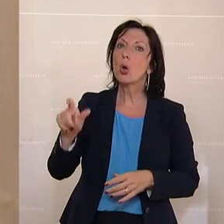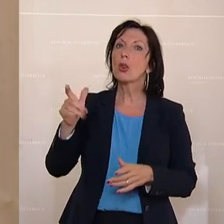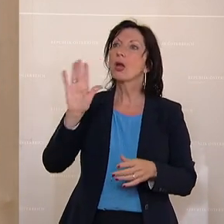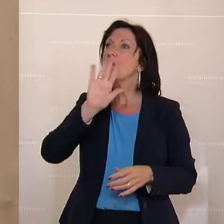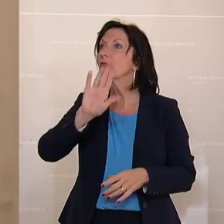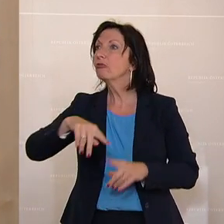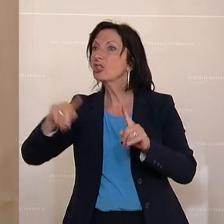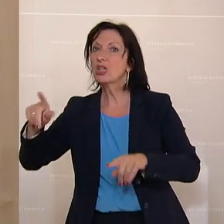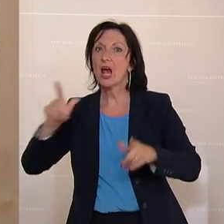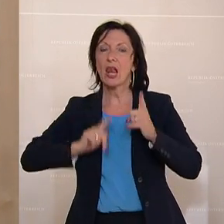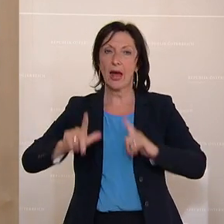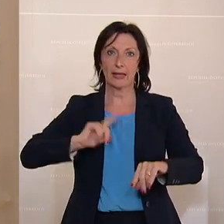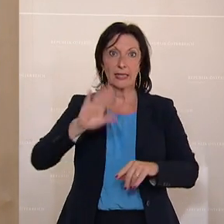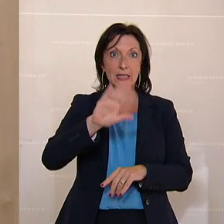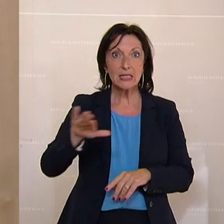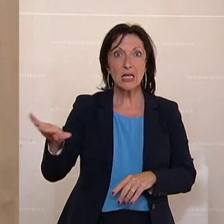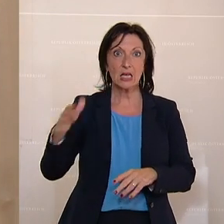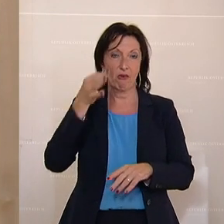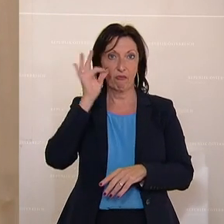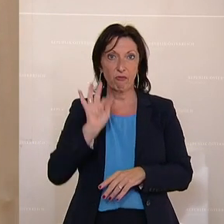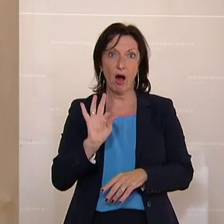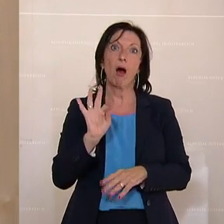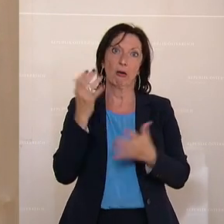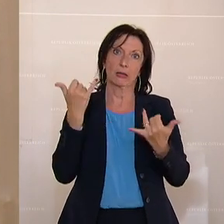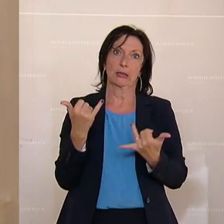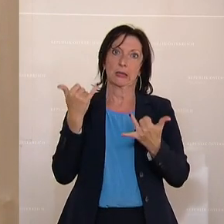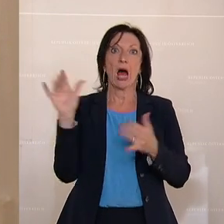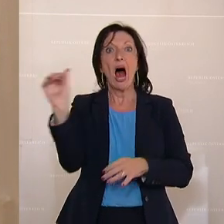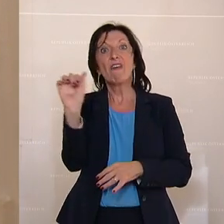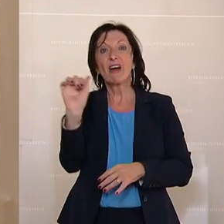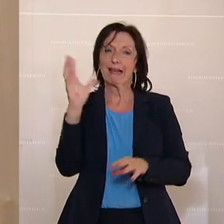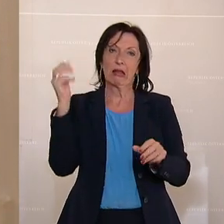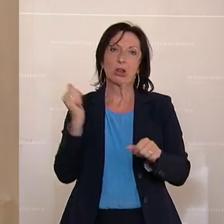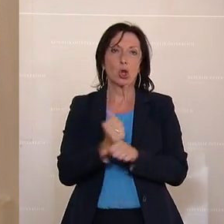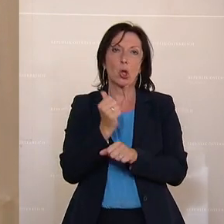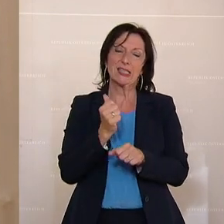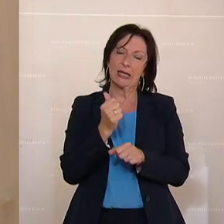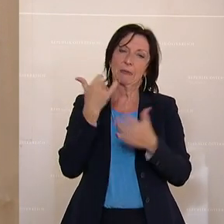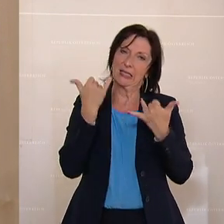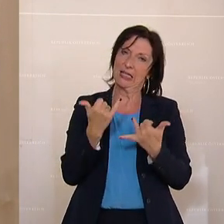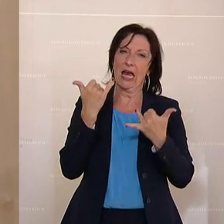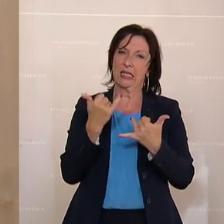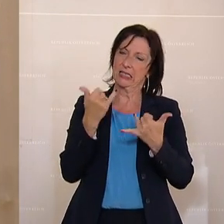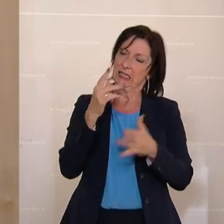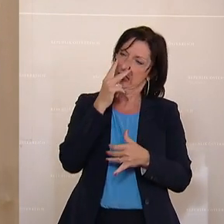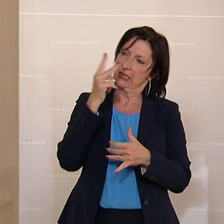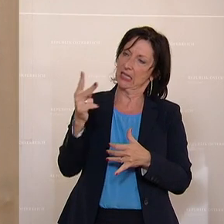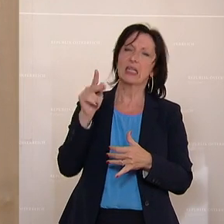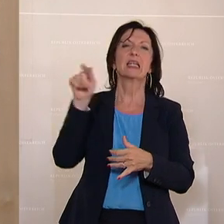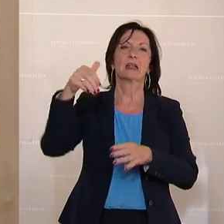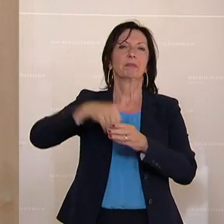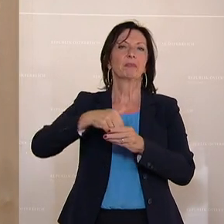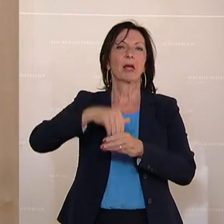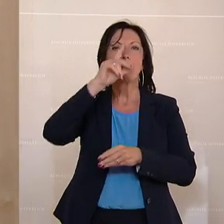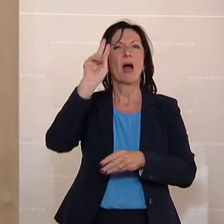Man sieht Frauen und Kinder als Menschen, auch wenn sie afghanische Staatsbürger sind. Warum will man dann als türkis-grüne Regierung nicht ein